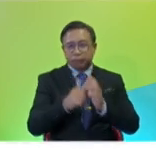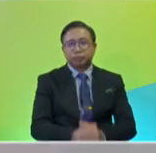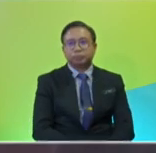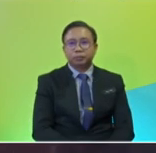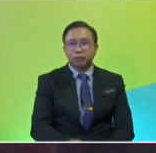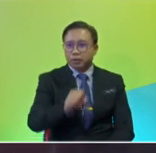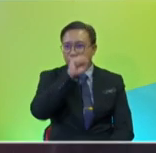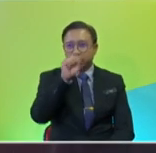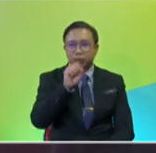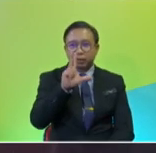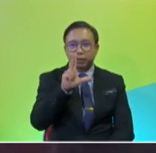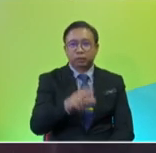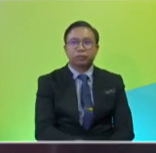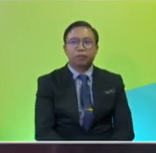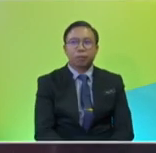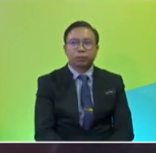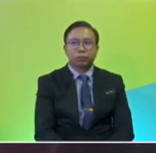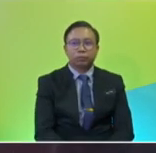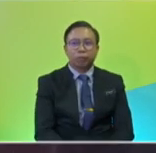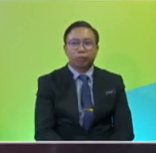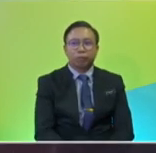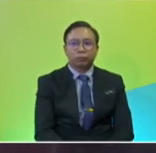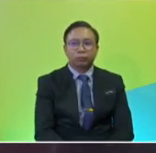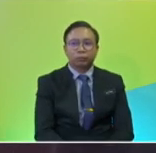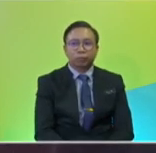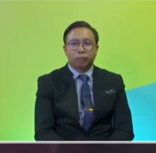soalan ketiga, Tershin. Giliran kamu.